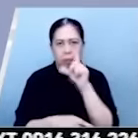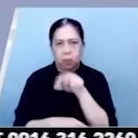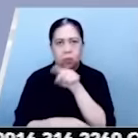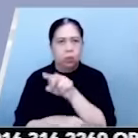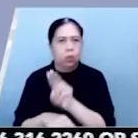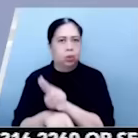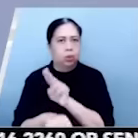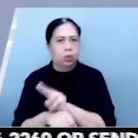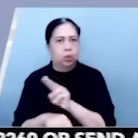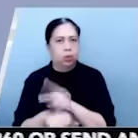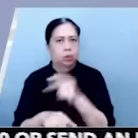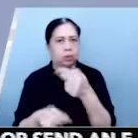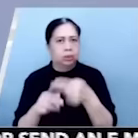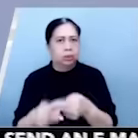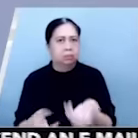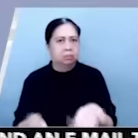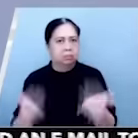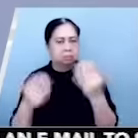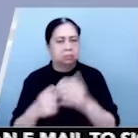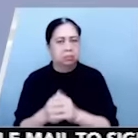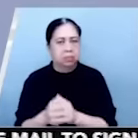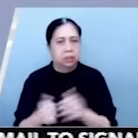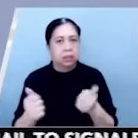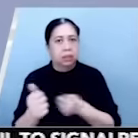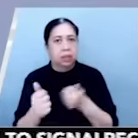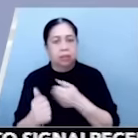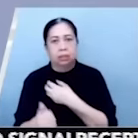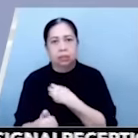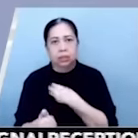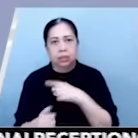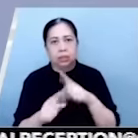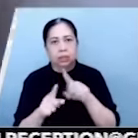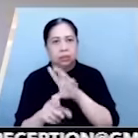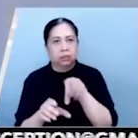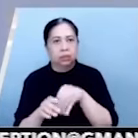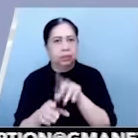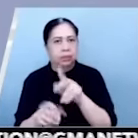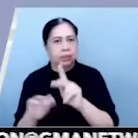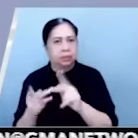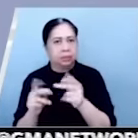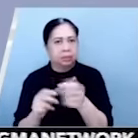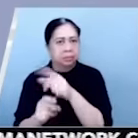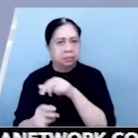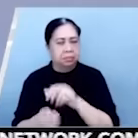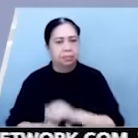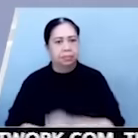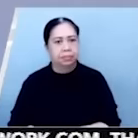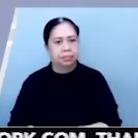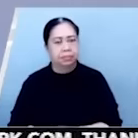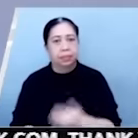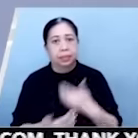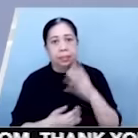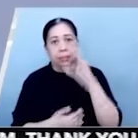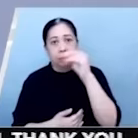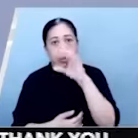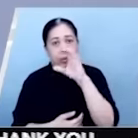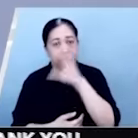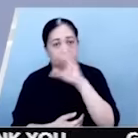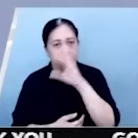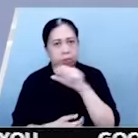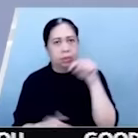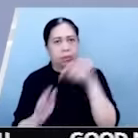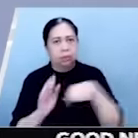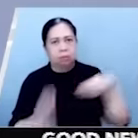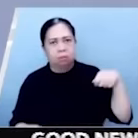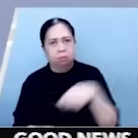ibang pangalan. Tinutugis pa ng pulisya ang mga umano'y kasamahan ng akusado. Lalaki sa Cebu City pinatay sa saksak ng